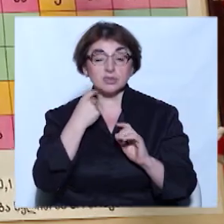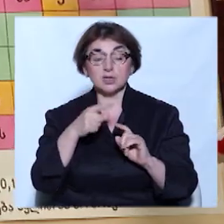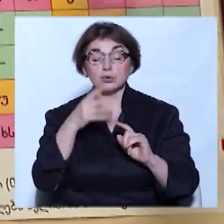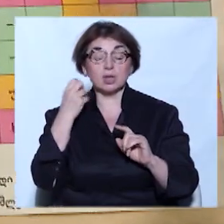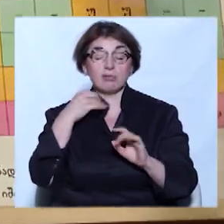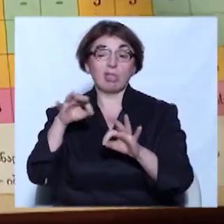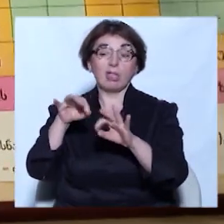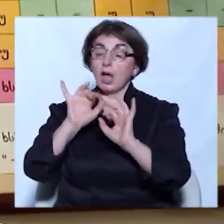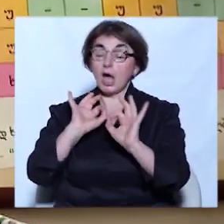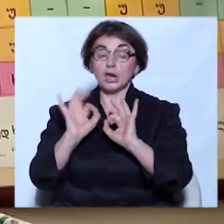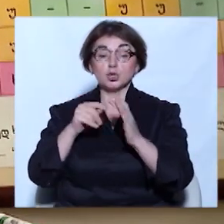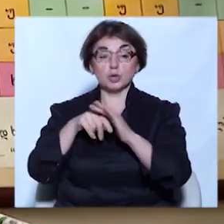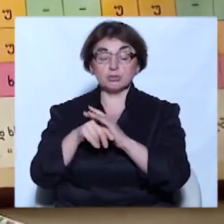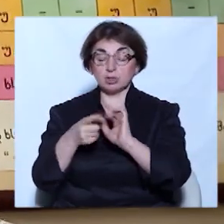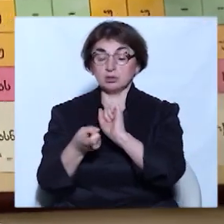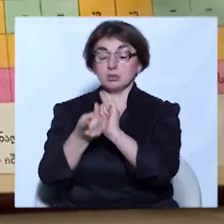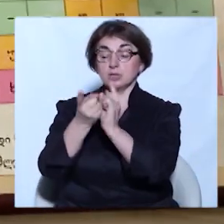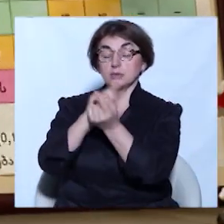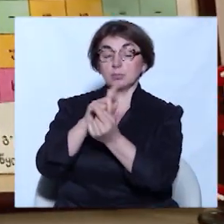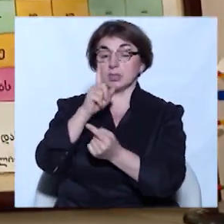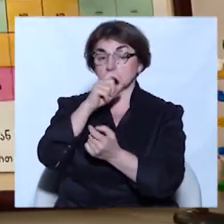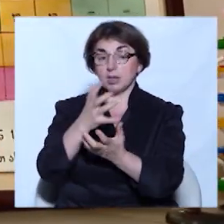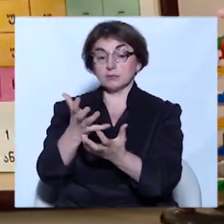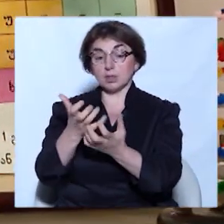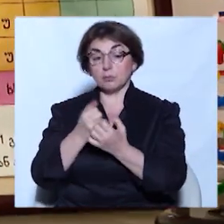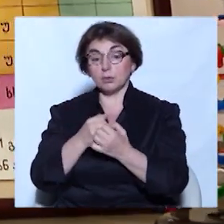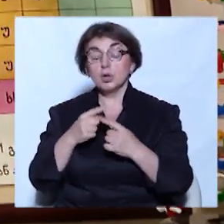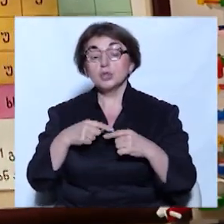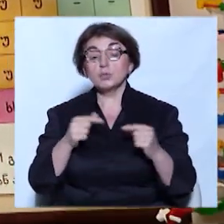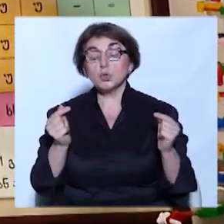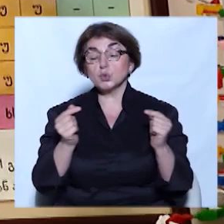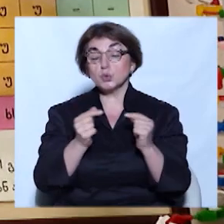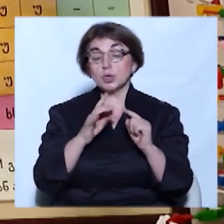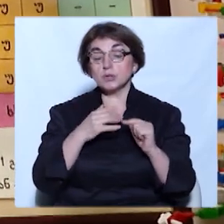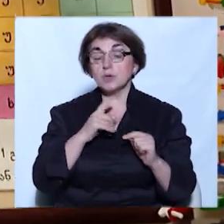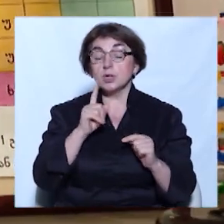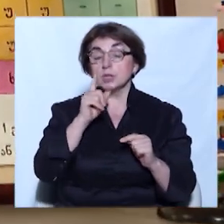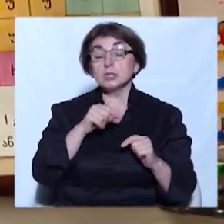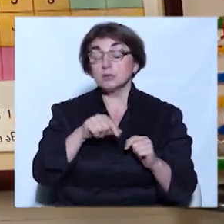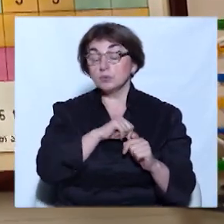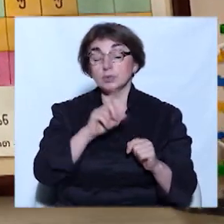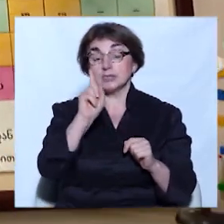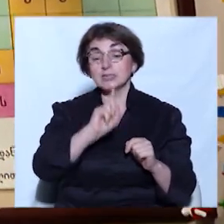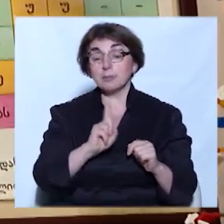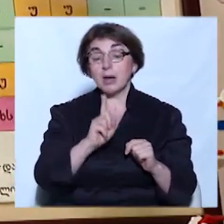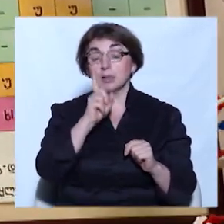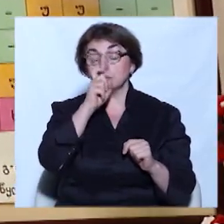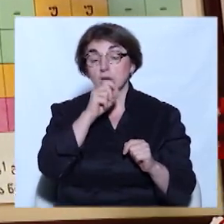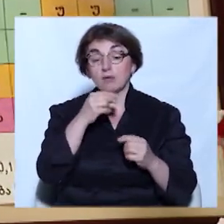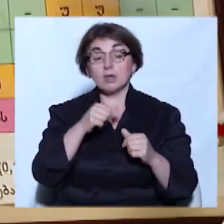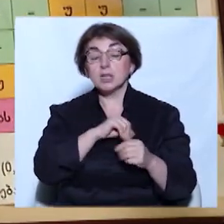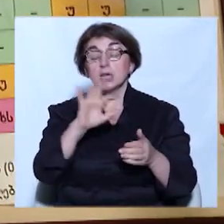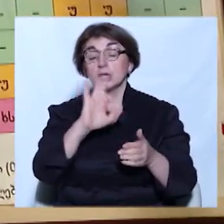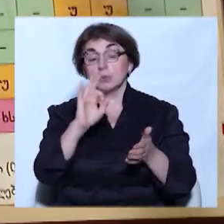ძმარდება, თუმცა ჯერჯერობით ჩვენ ძმარმჟავას ფორმულა არ ვიცით, მაგრამ მე მინდა გაჩვენოთ, რომ